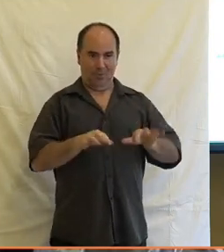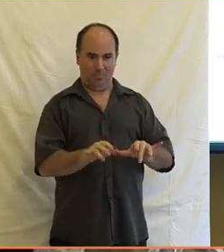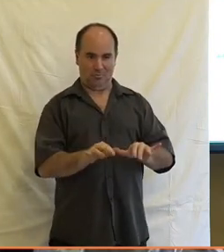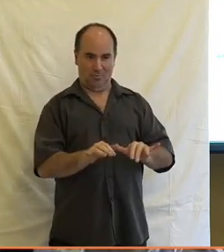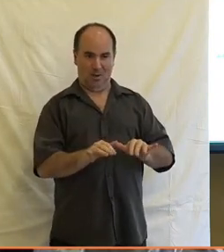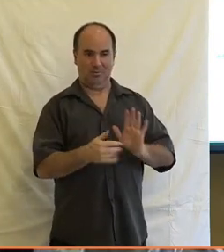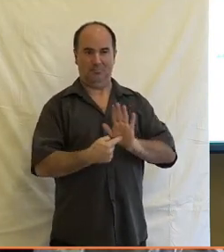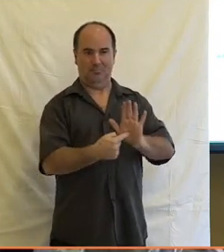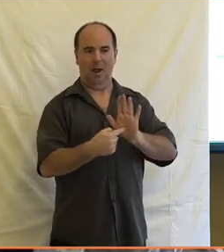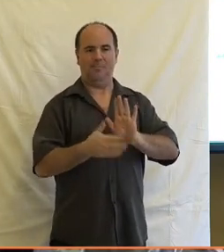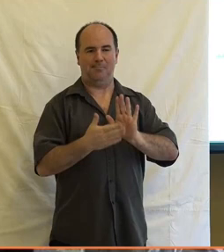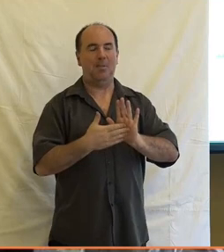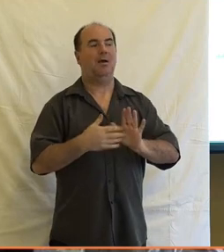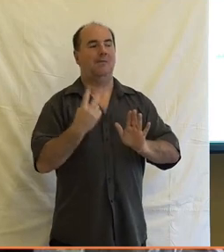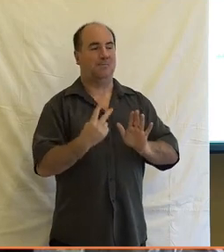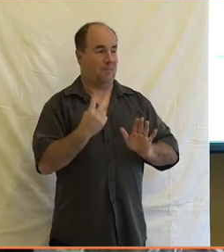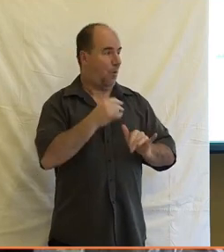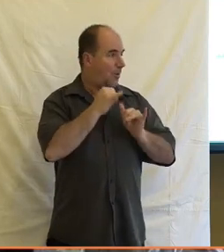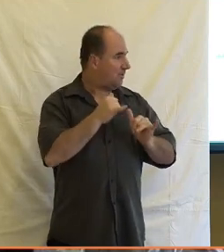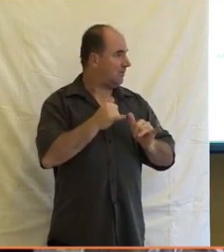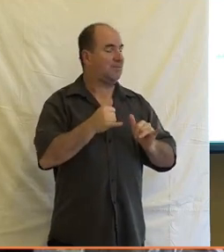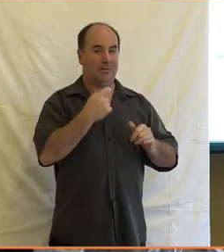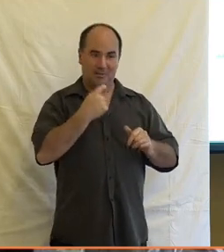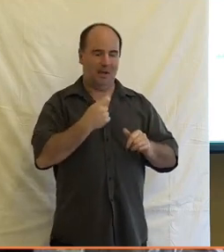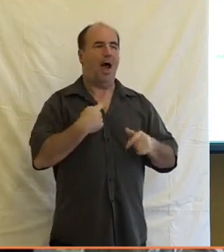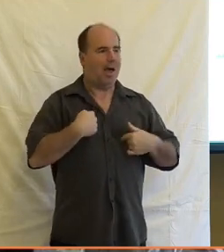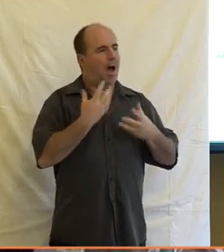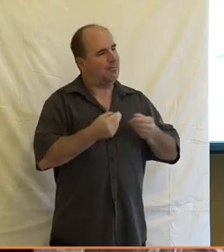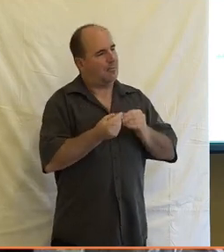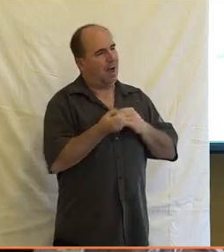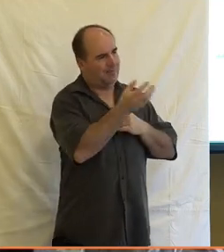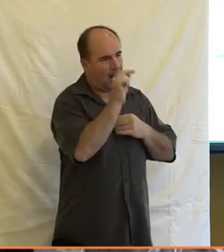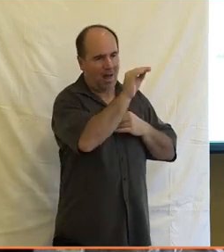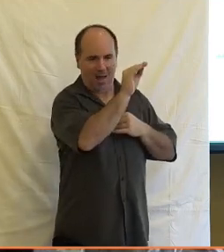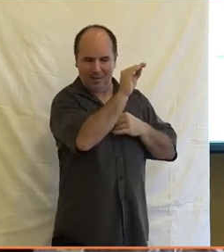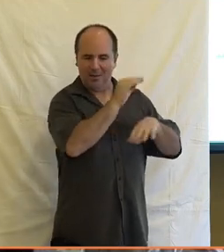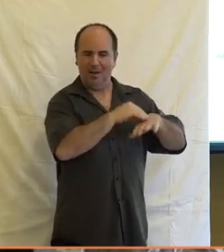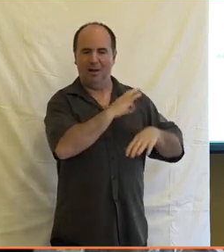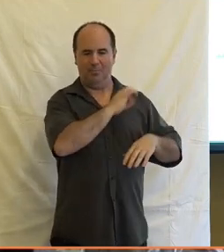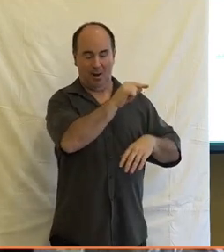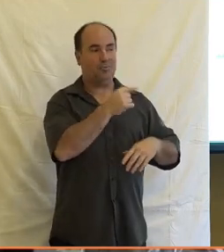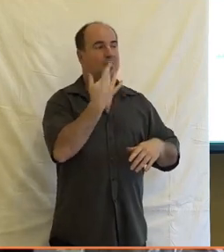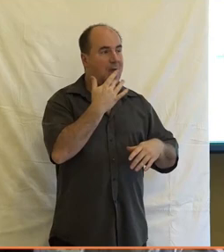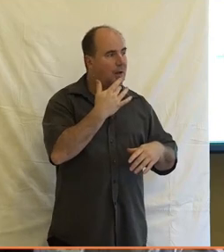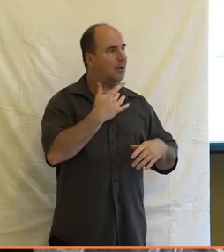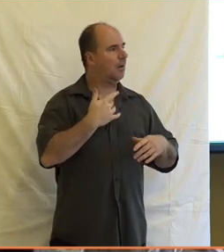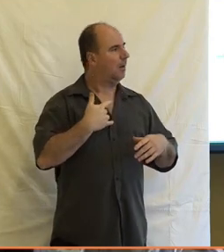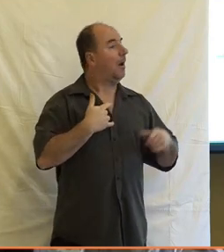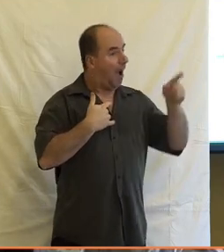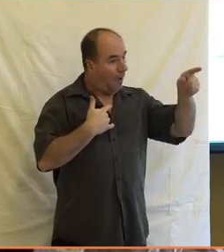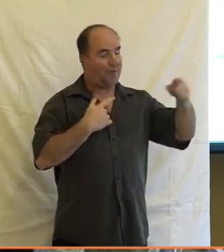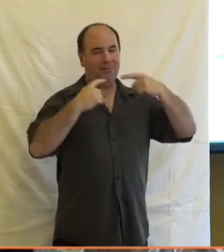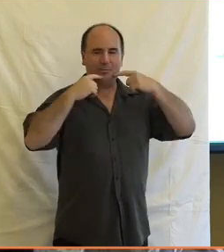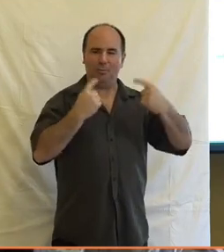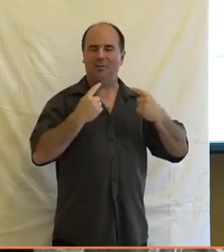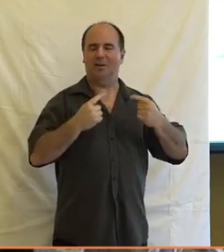Já jsem tu univerzitu oslovila, sdělila jsem svůj příběh a svoji potřebu zkusit jejich program vlastně ve spojení